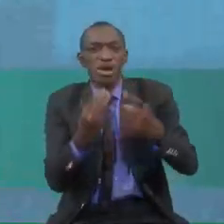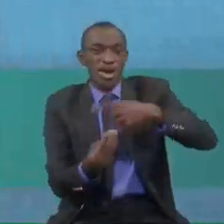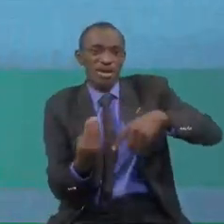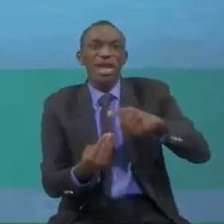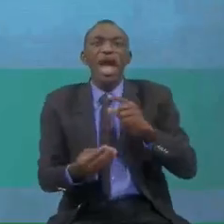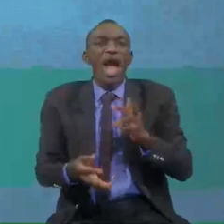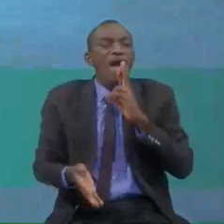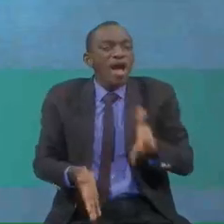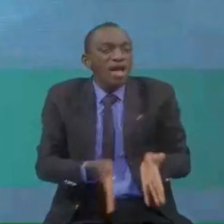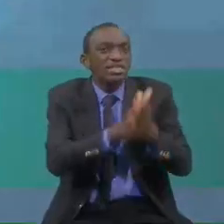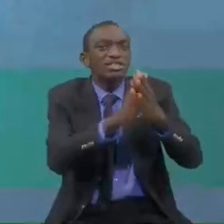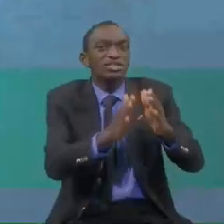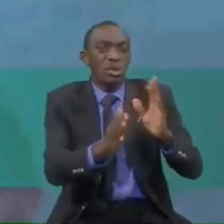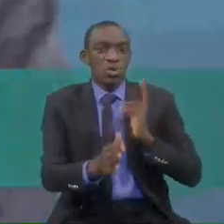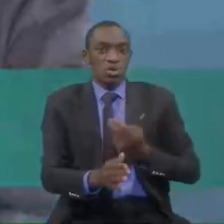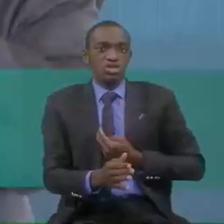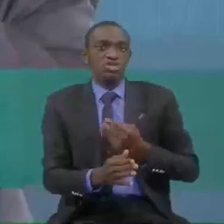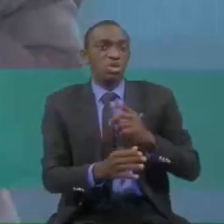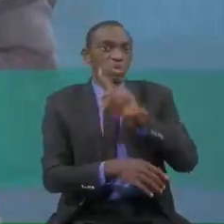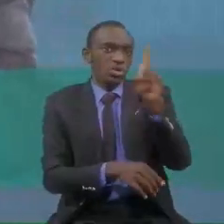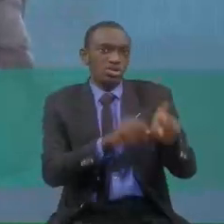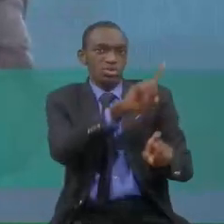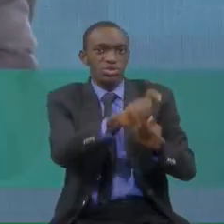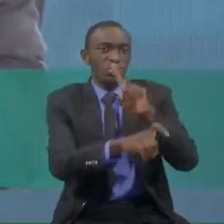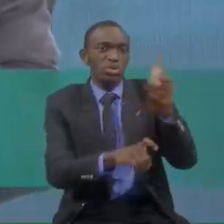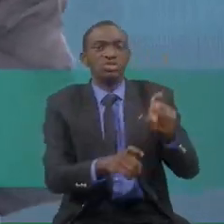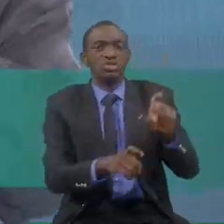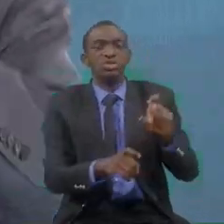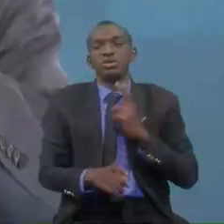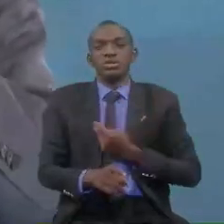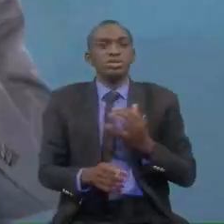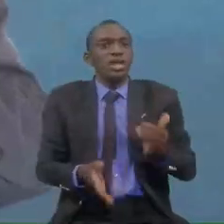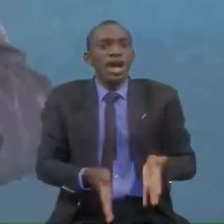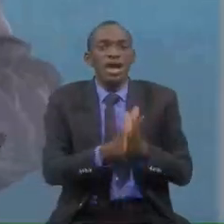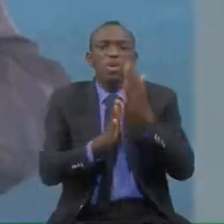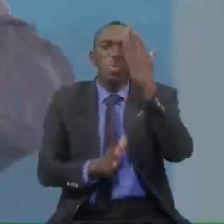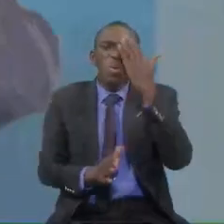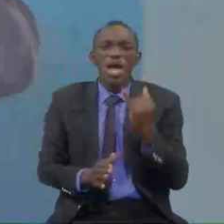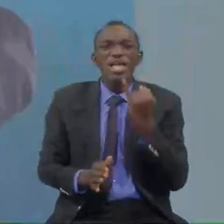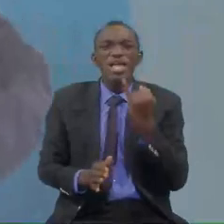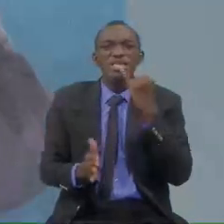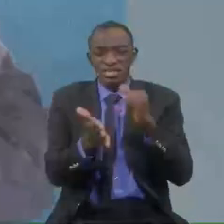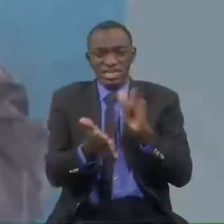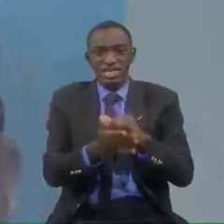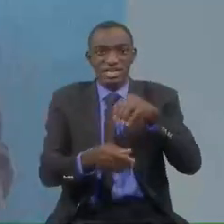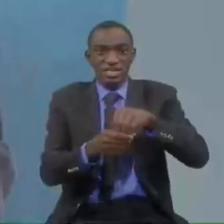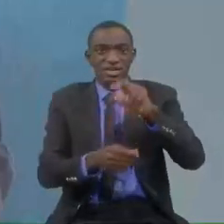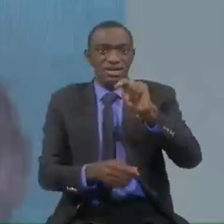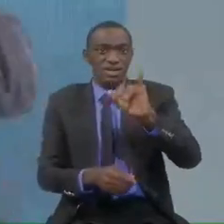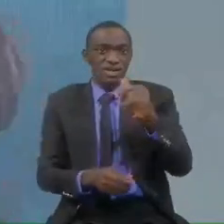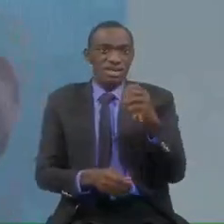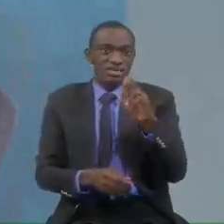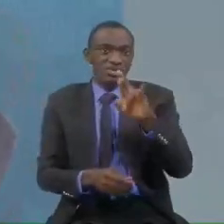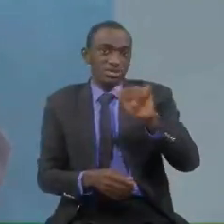nous pose des questions, on nous pose des questions, on dit, mais pourquoi dans notre nation, pourquoi il y